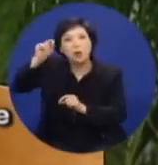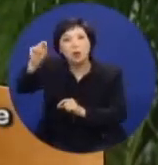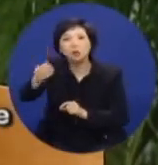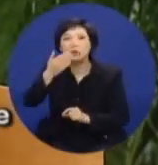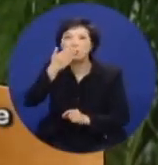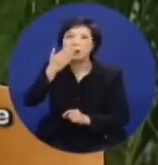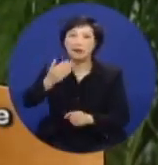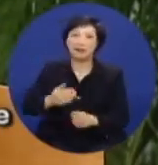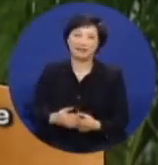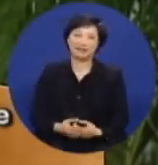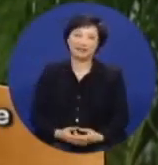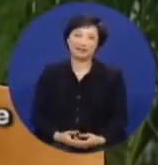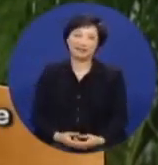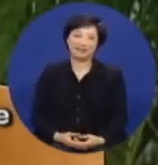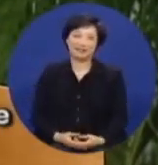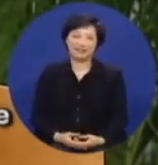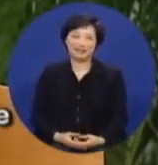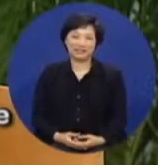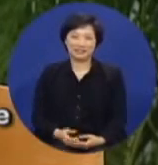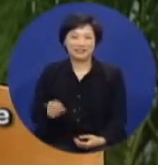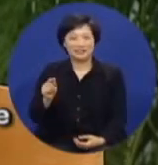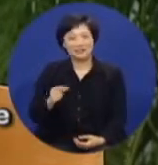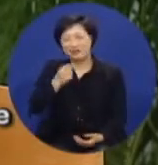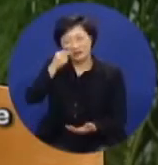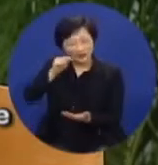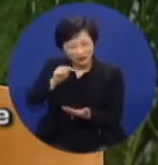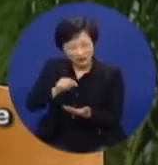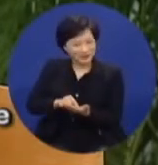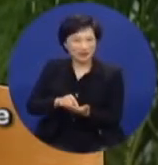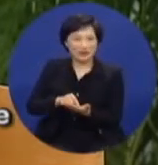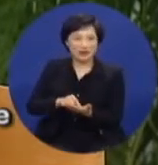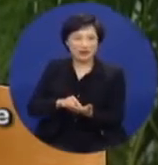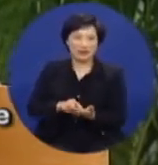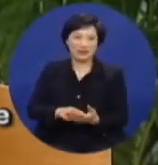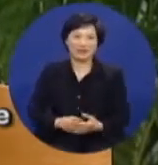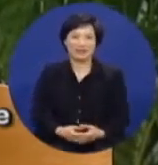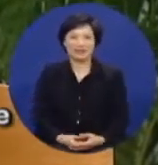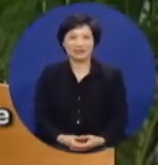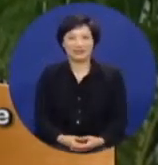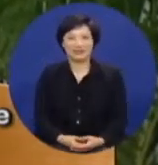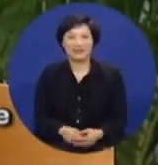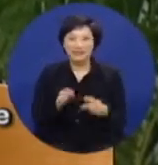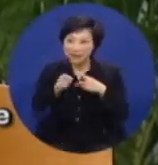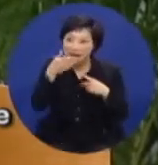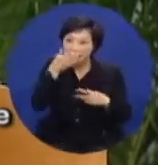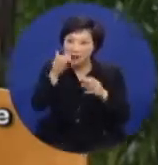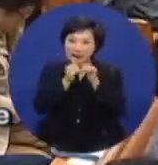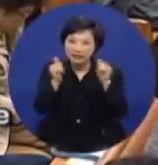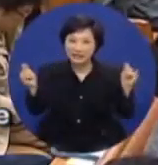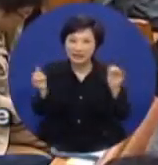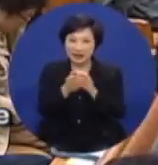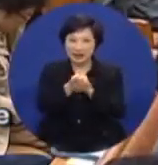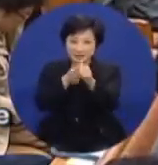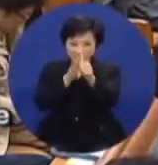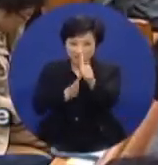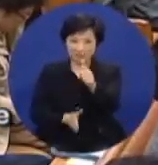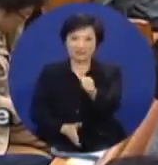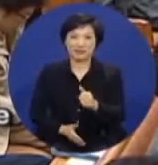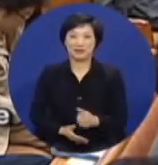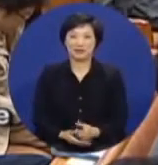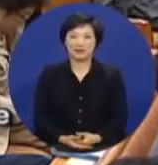있으니 얼마나 씌운 9 원인과 이에 되시면 아멘 합시다